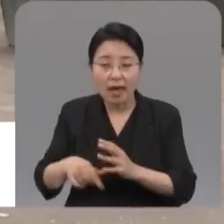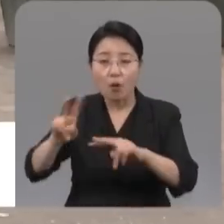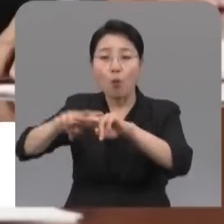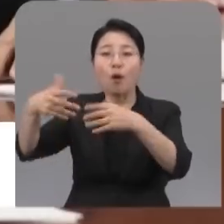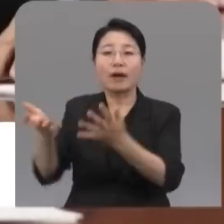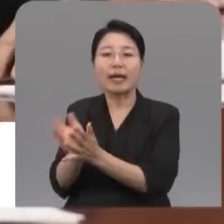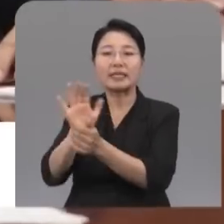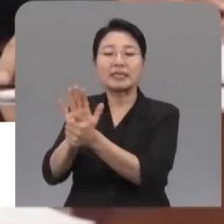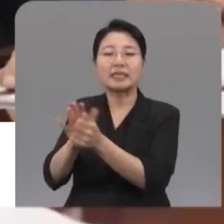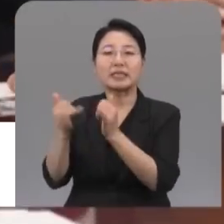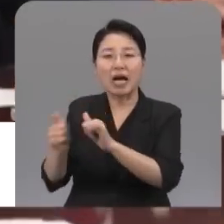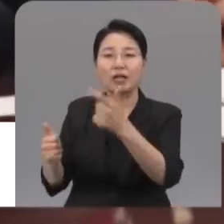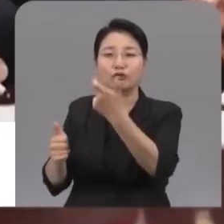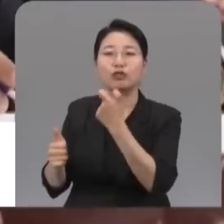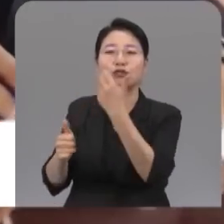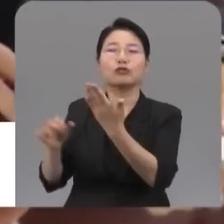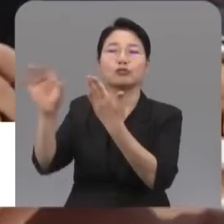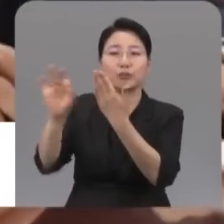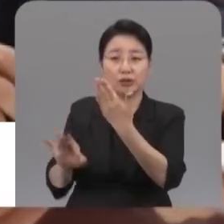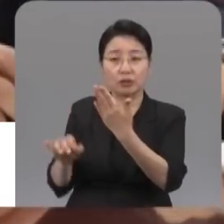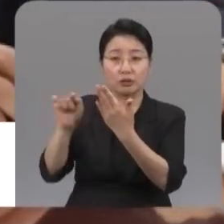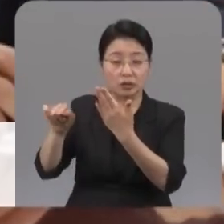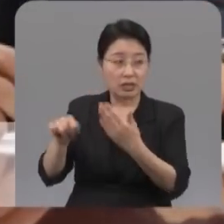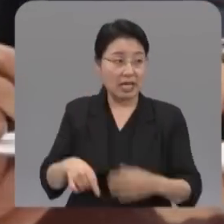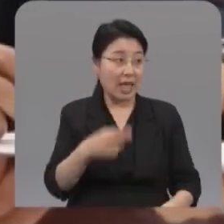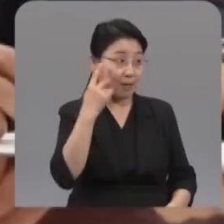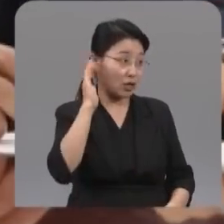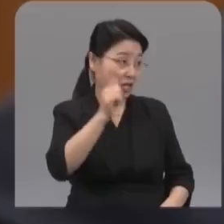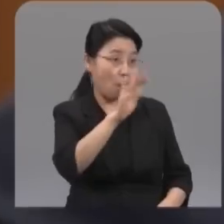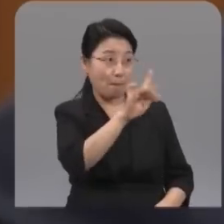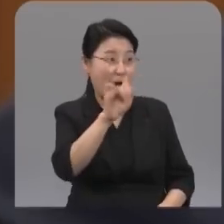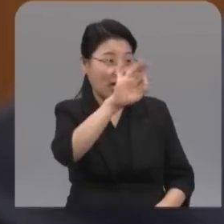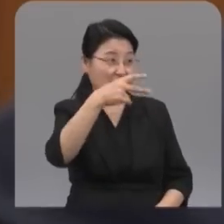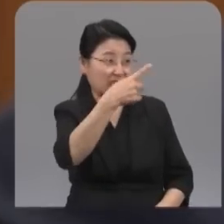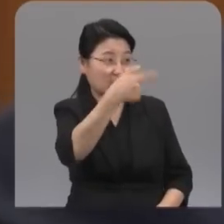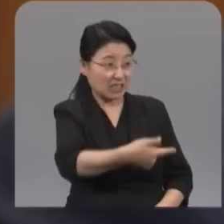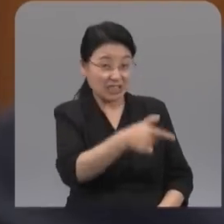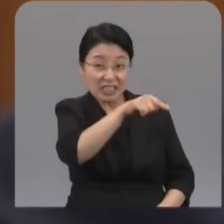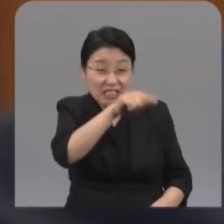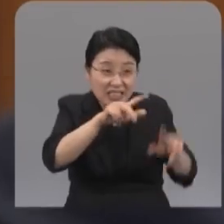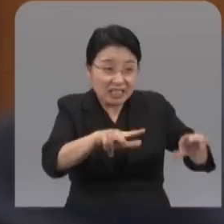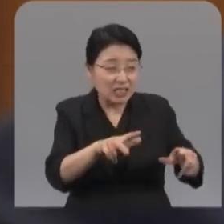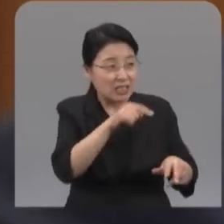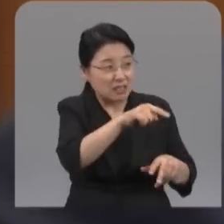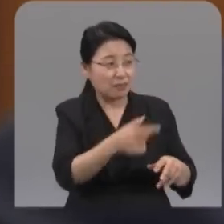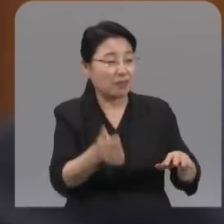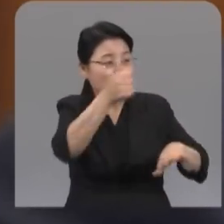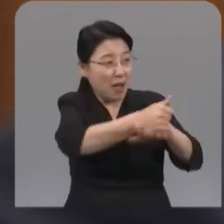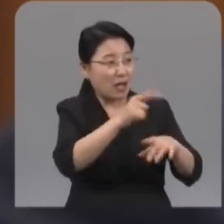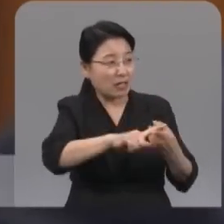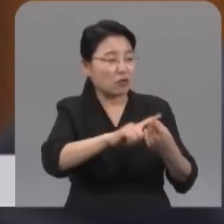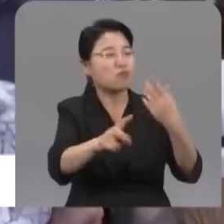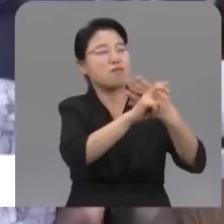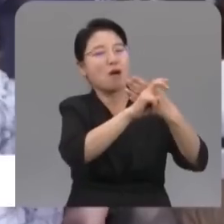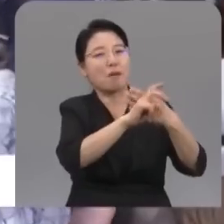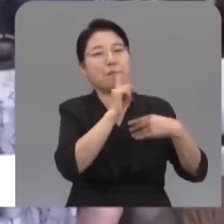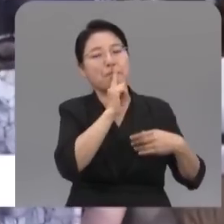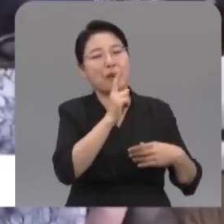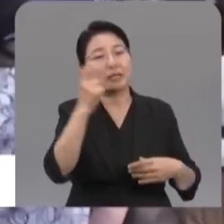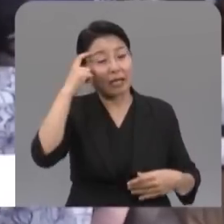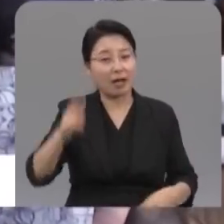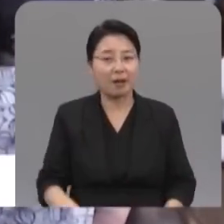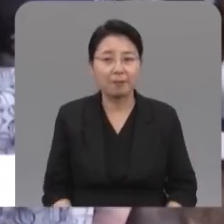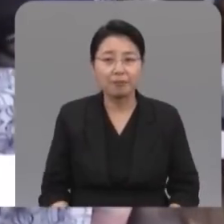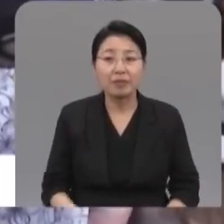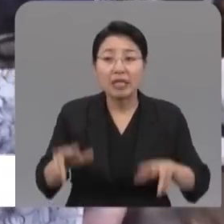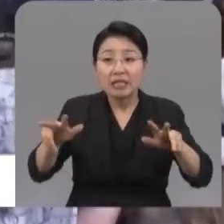여전히 바이든이 부정하게 당선됐다고 응답하고 있습니다. 트럼프 전 대통령 역시 여러 건의 재판을 오히려 자신을 위한